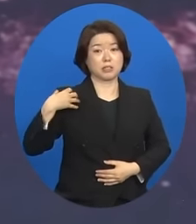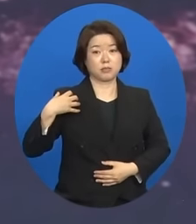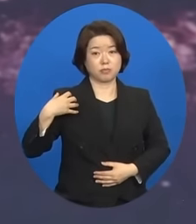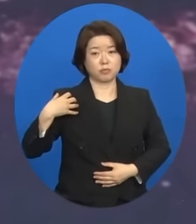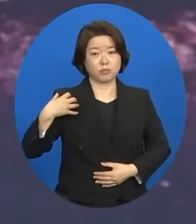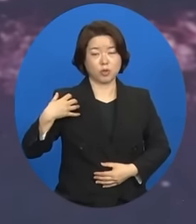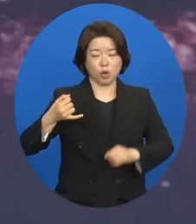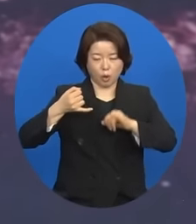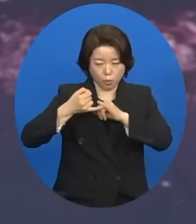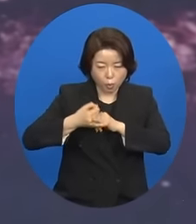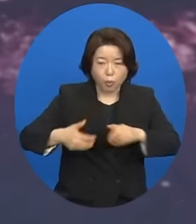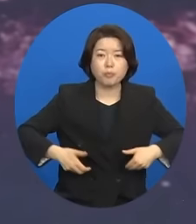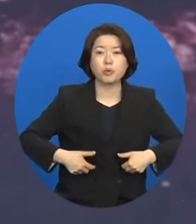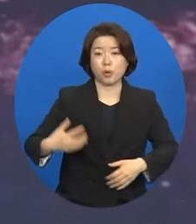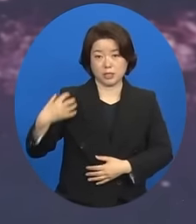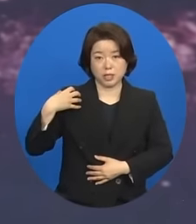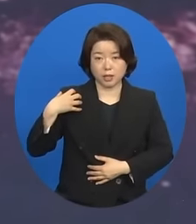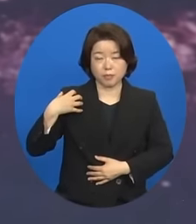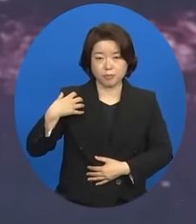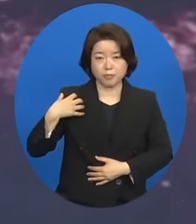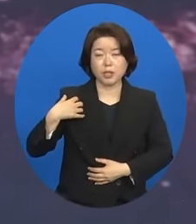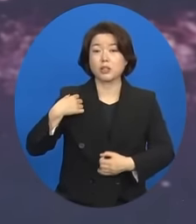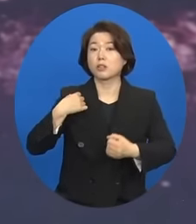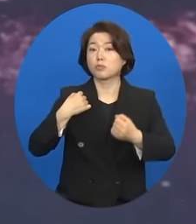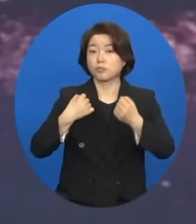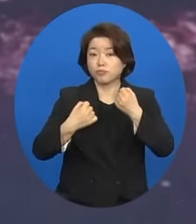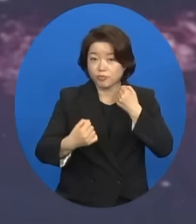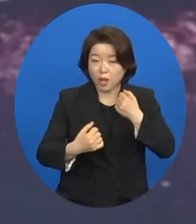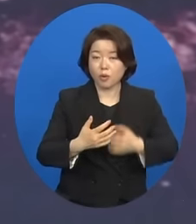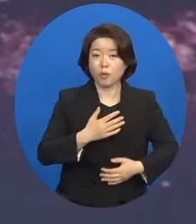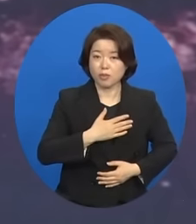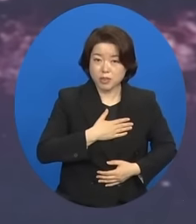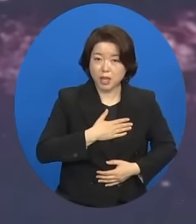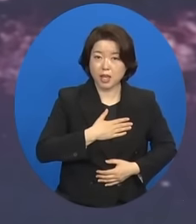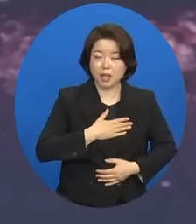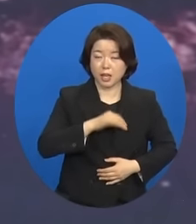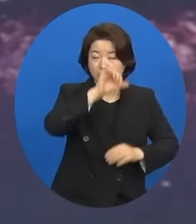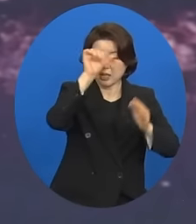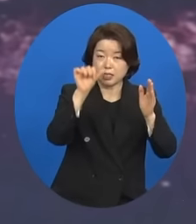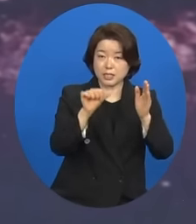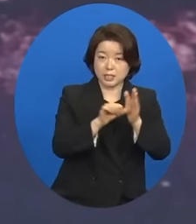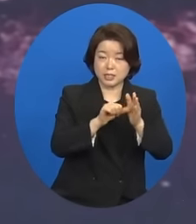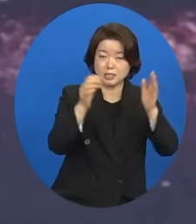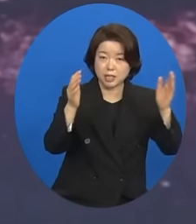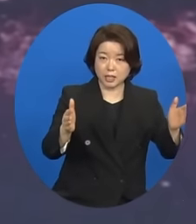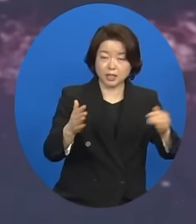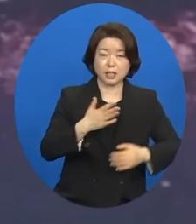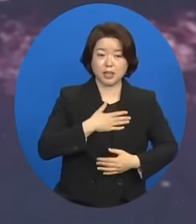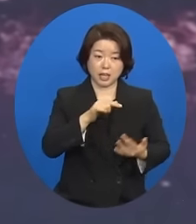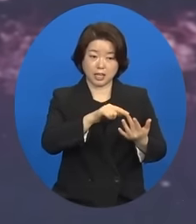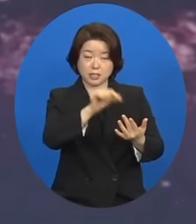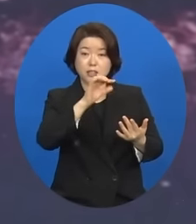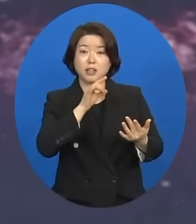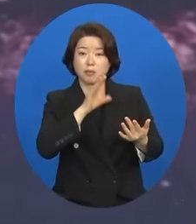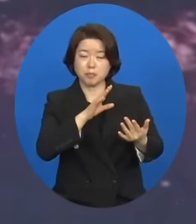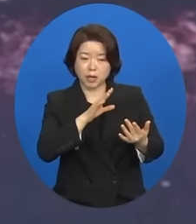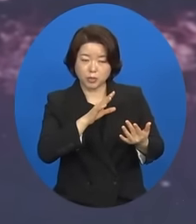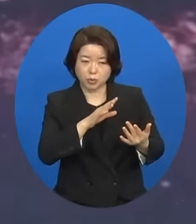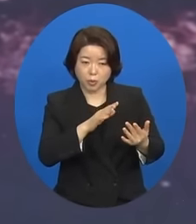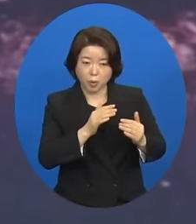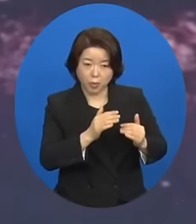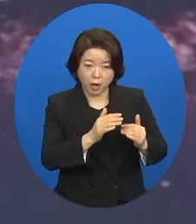반드시 해야 될 것들입니다 그럼에도 불구하고 우리의 인생은 우리의 선택만으로 되어지는